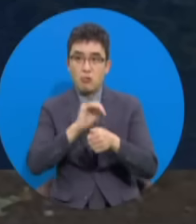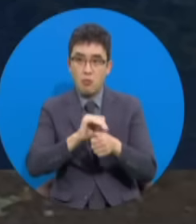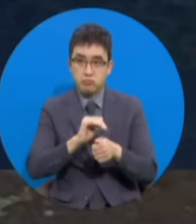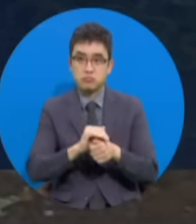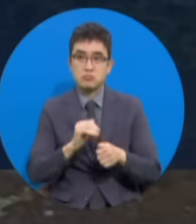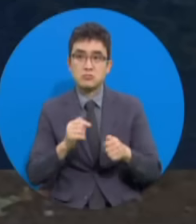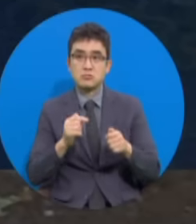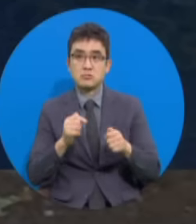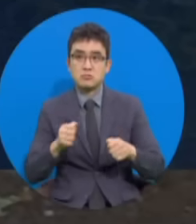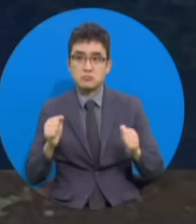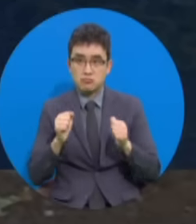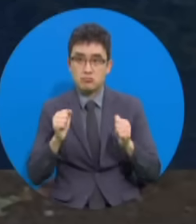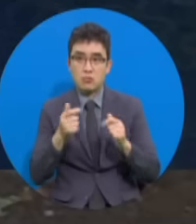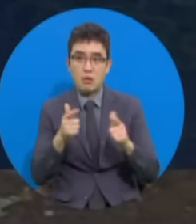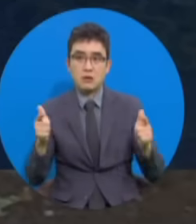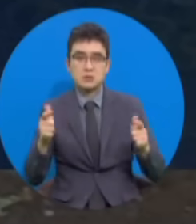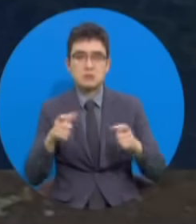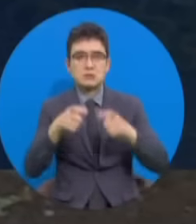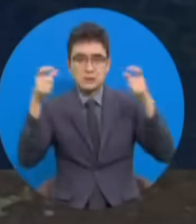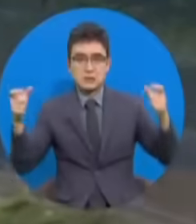보도해드립니다.